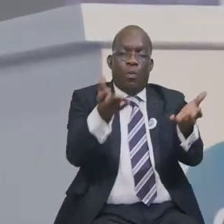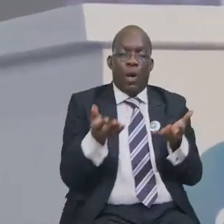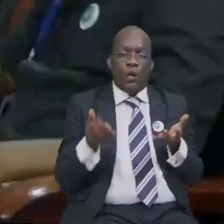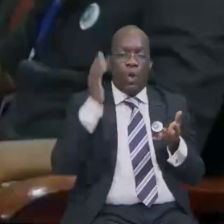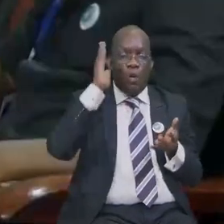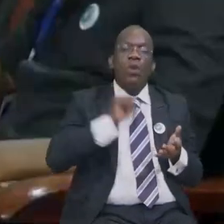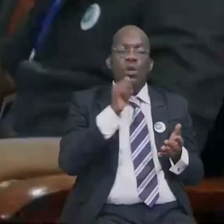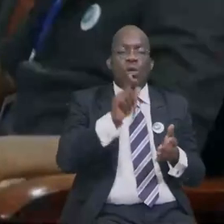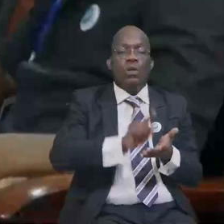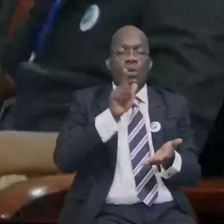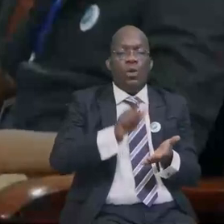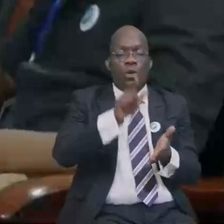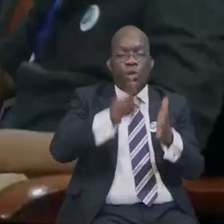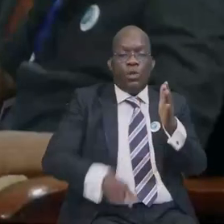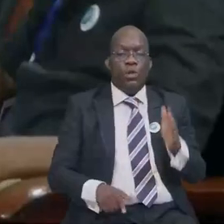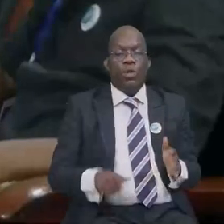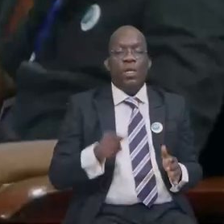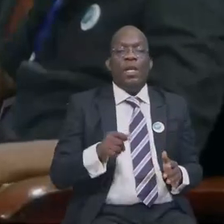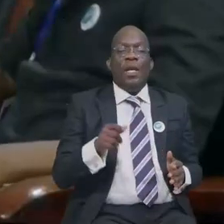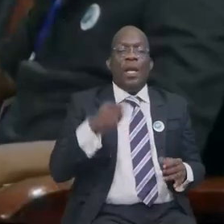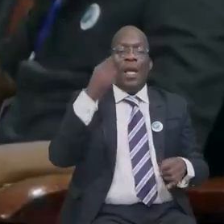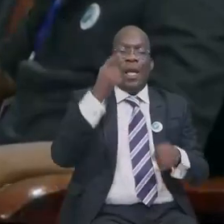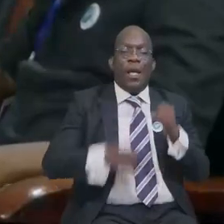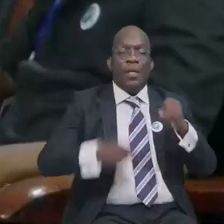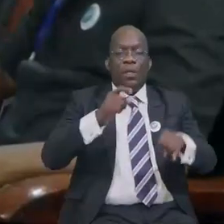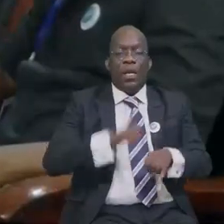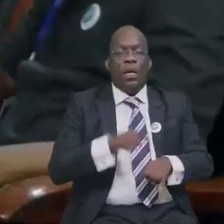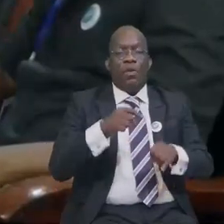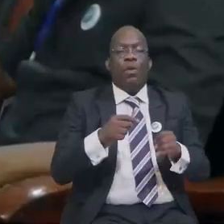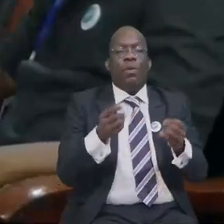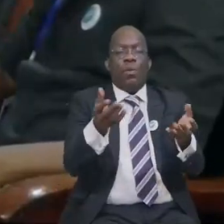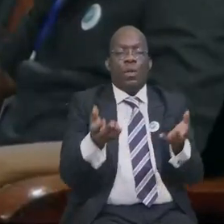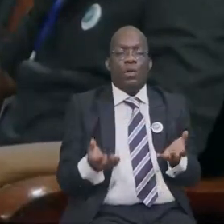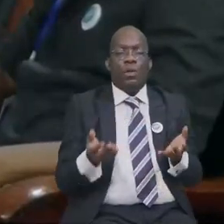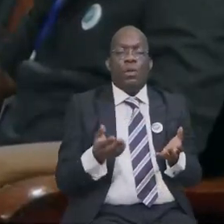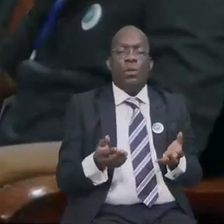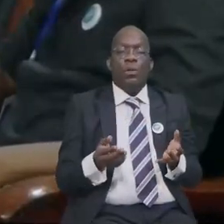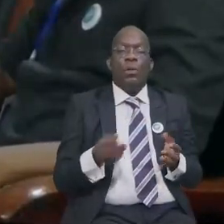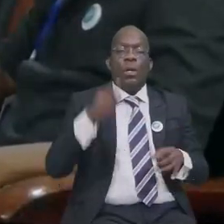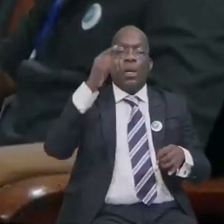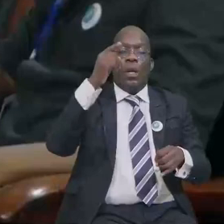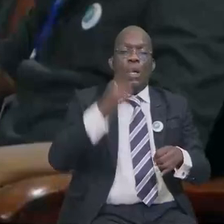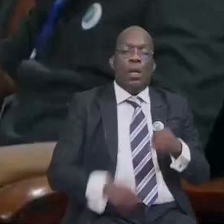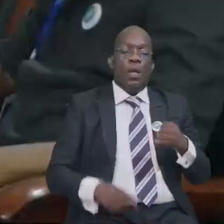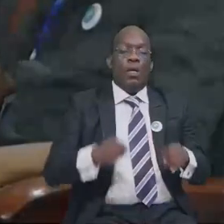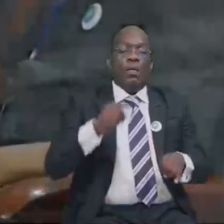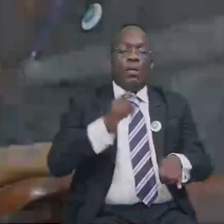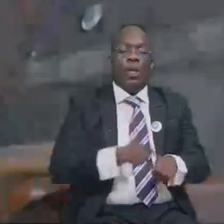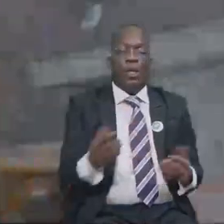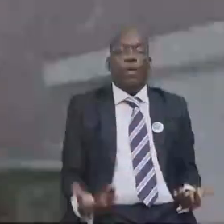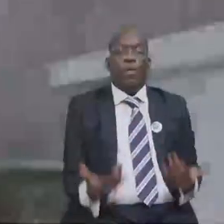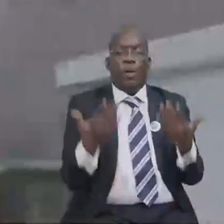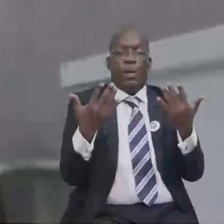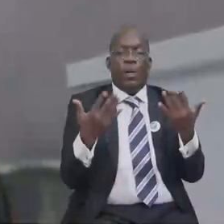diminuer. La passion de la fin des temps, la ferveur de la fin des temps,